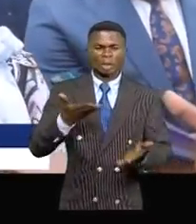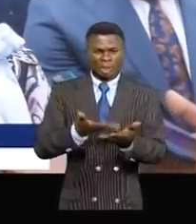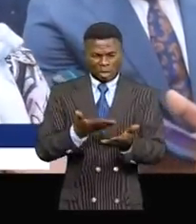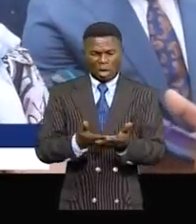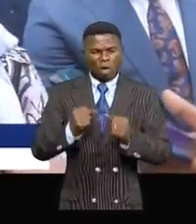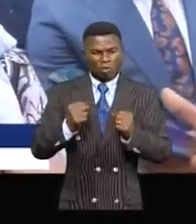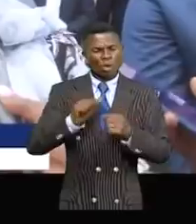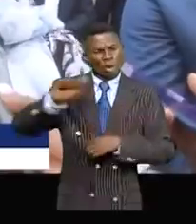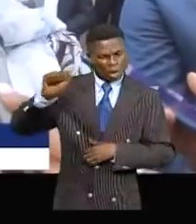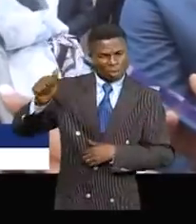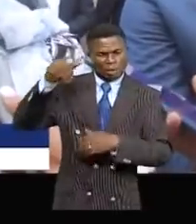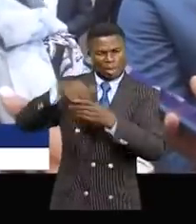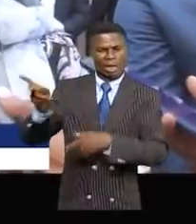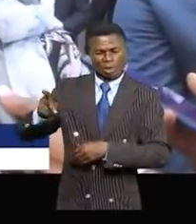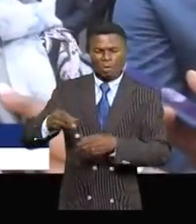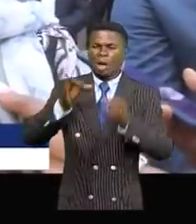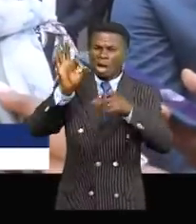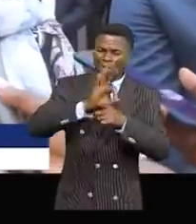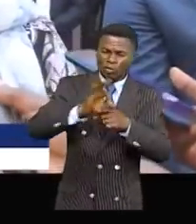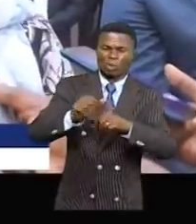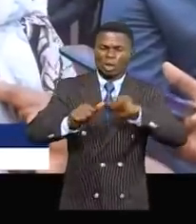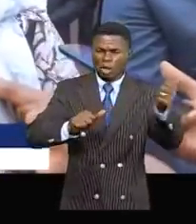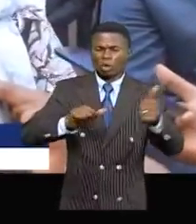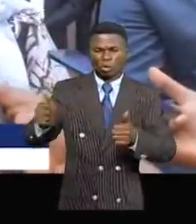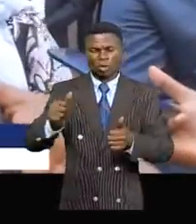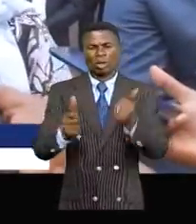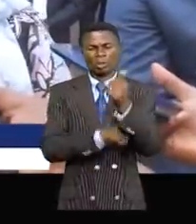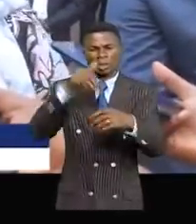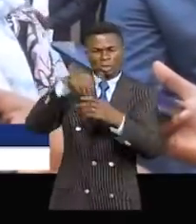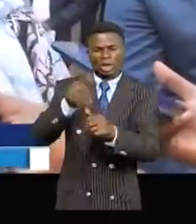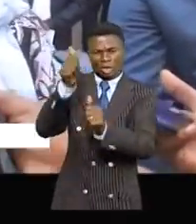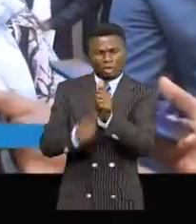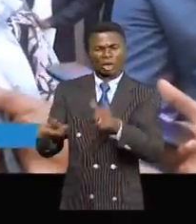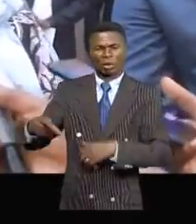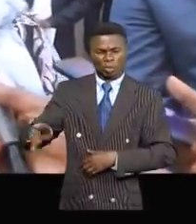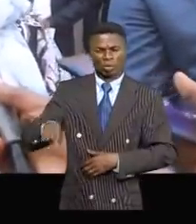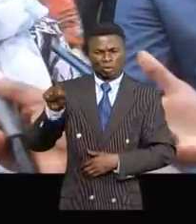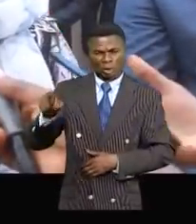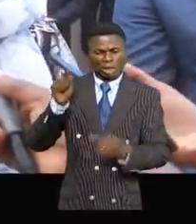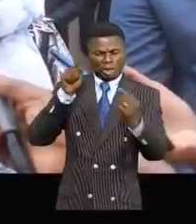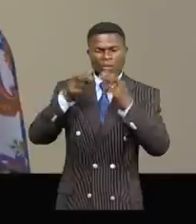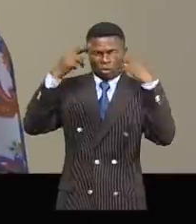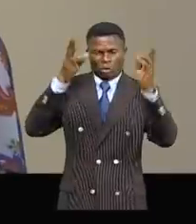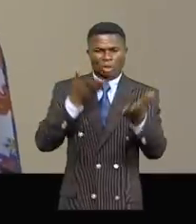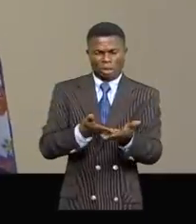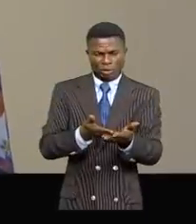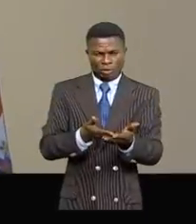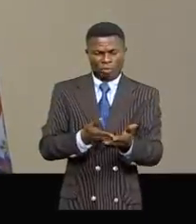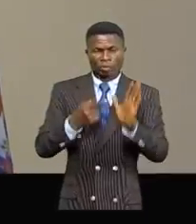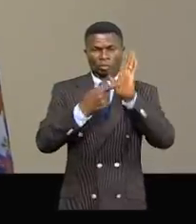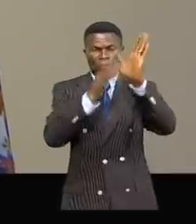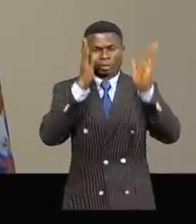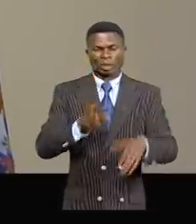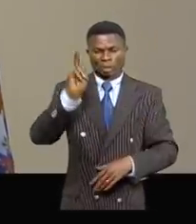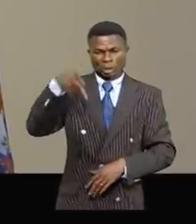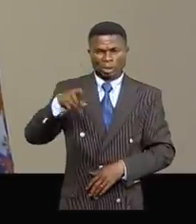pour qu'eux-mêmes arrivent à prioriser et à contextualiser les objectifs dans leur province. Le représentant du